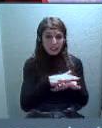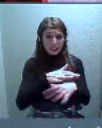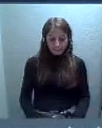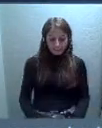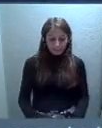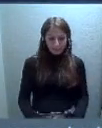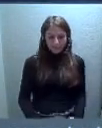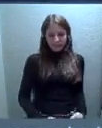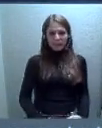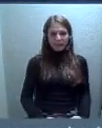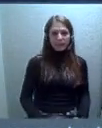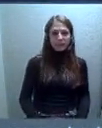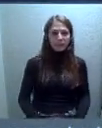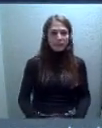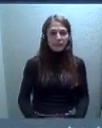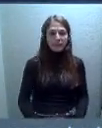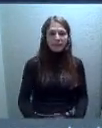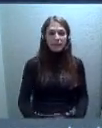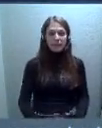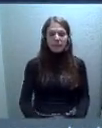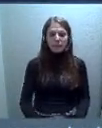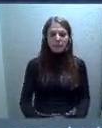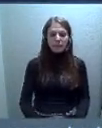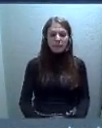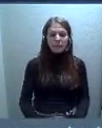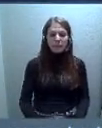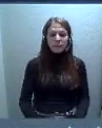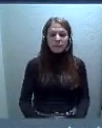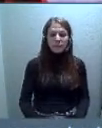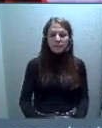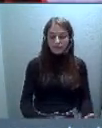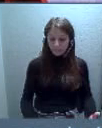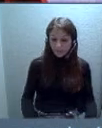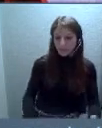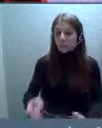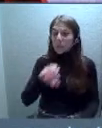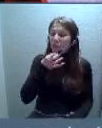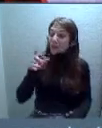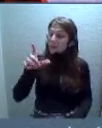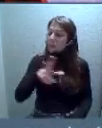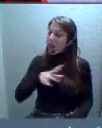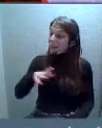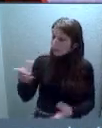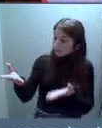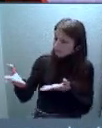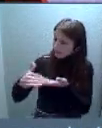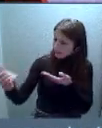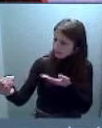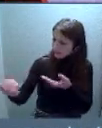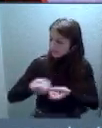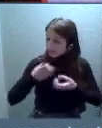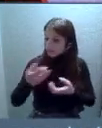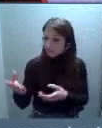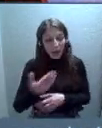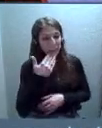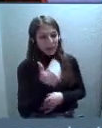citoyenneté. Alors, pendant que le jury monte, Madame Ochoa Lido, un petit mot peut-être. Oui. Merci.